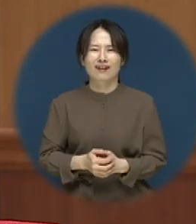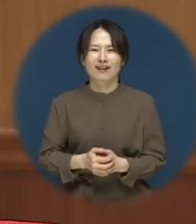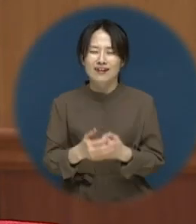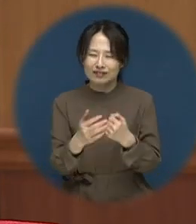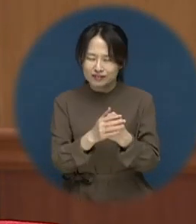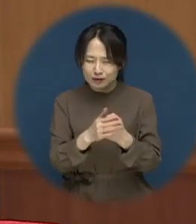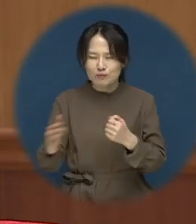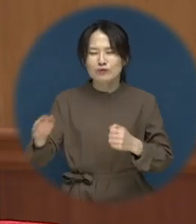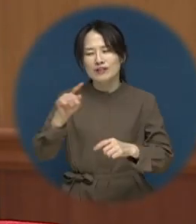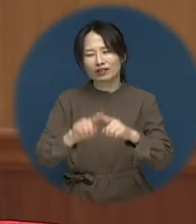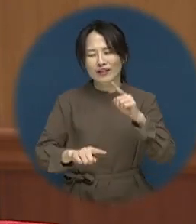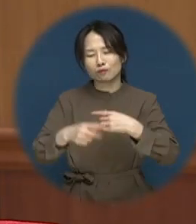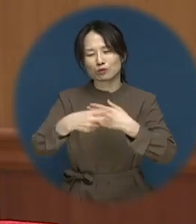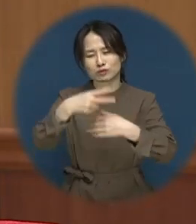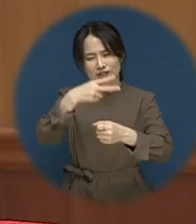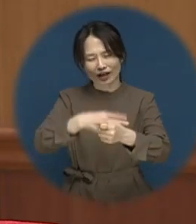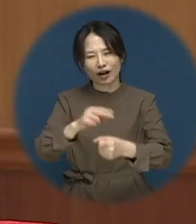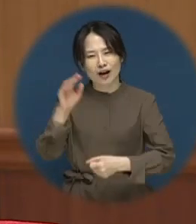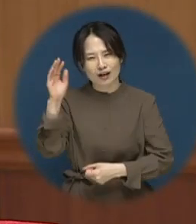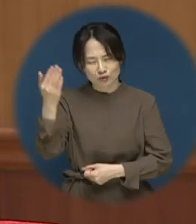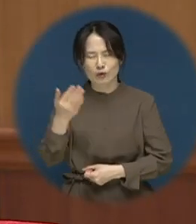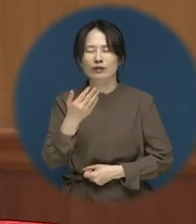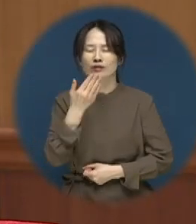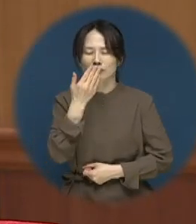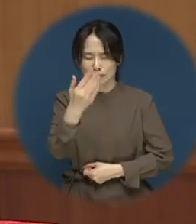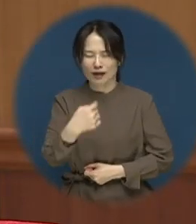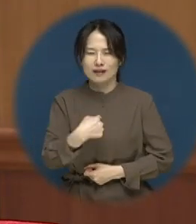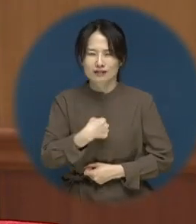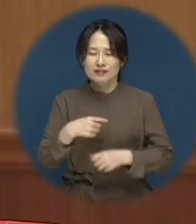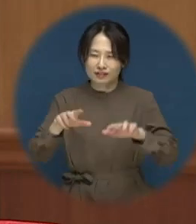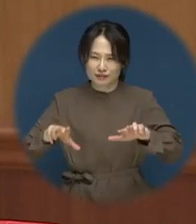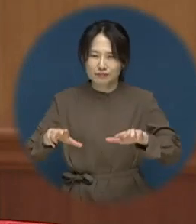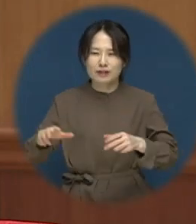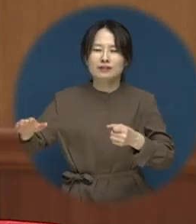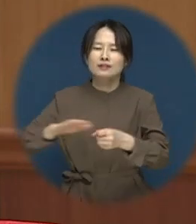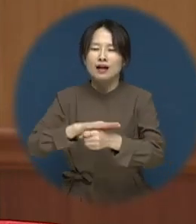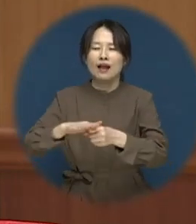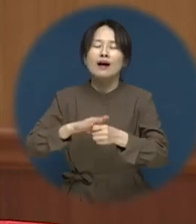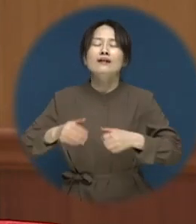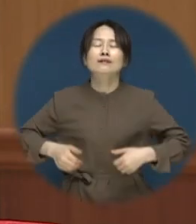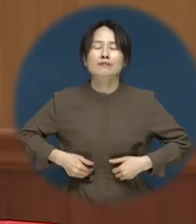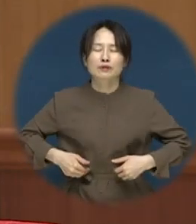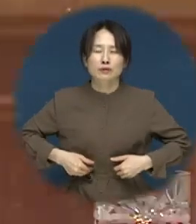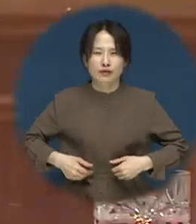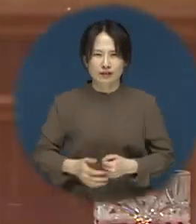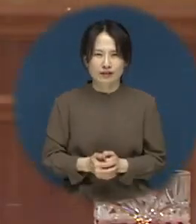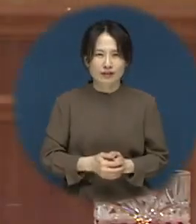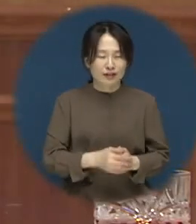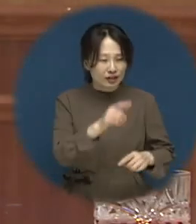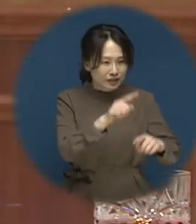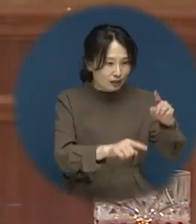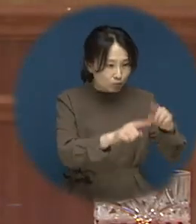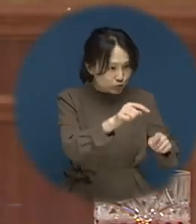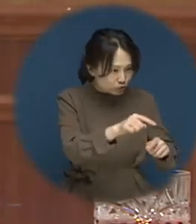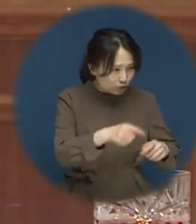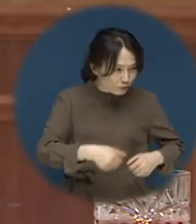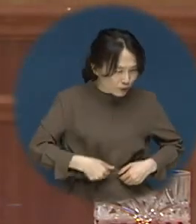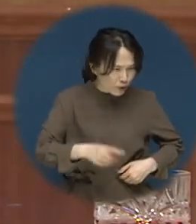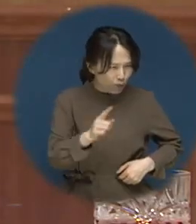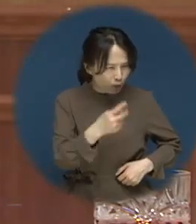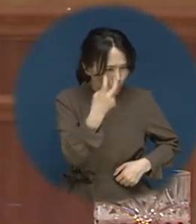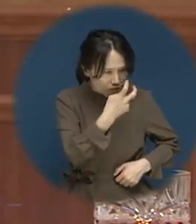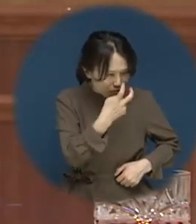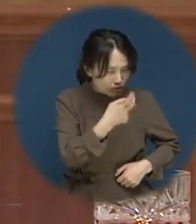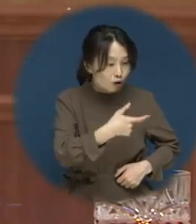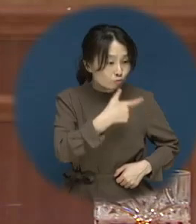나무 의사가 될 수 있을 거라고 저는. 애정을 가지고. 예, 애정을 갖고 하니까 된다고. 그 나무에게 뭐가 필요한지를. 예. 파악해서 물이